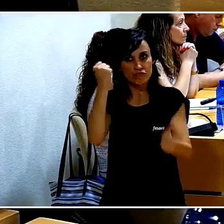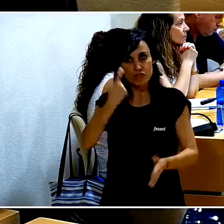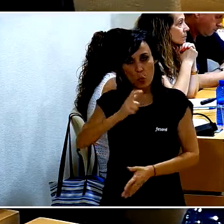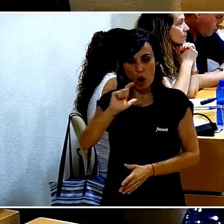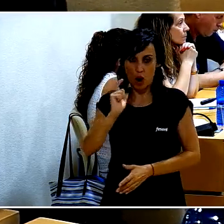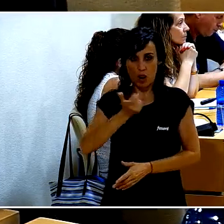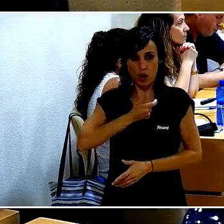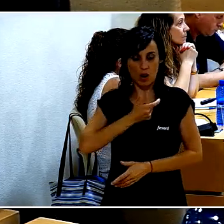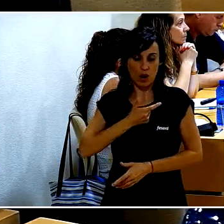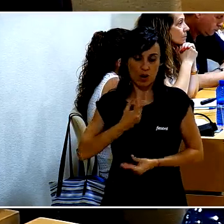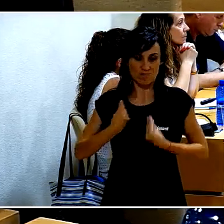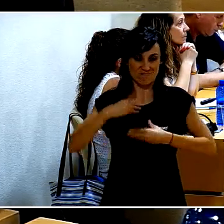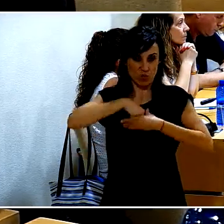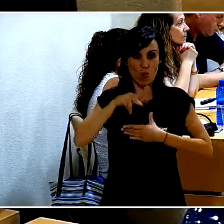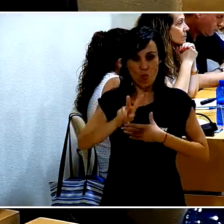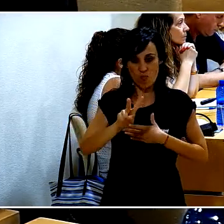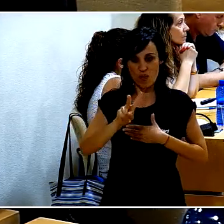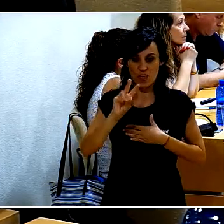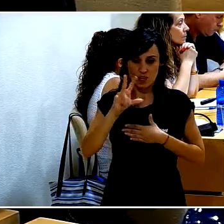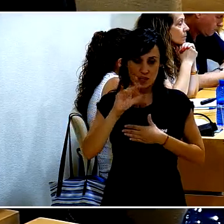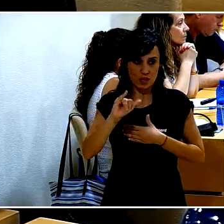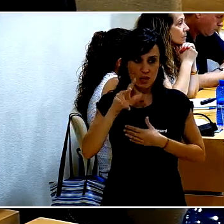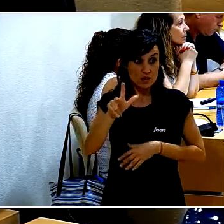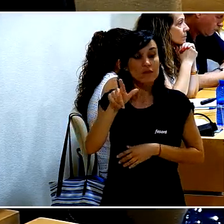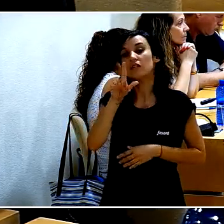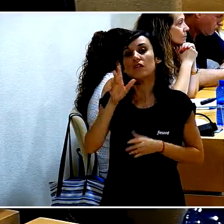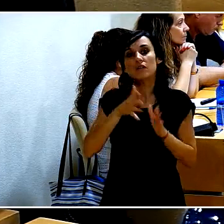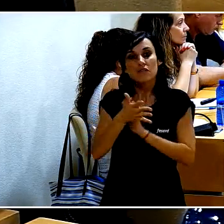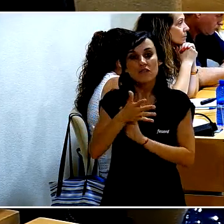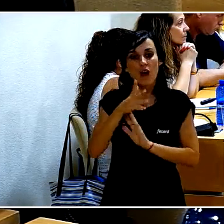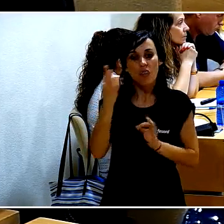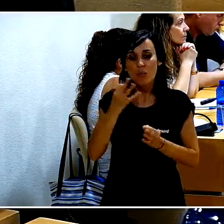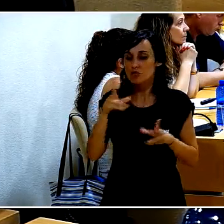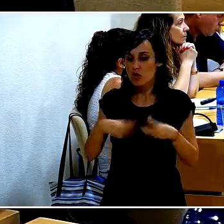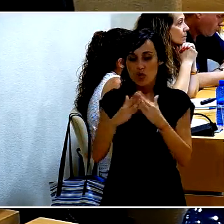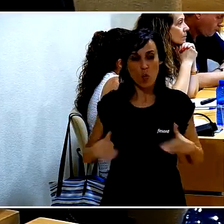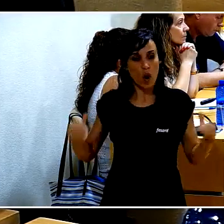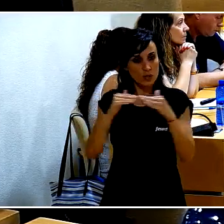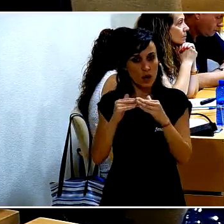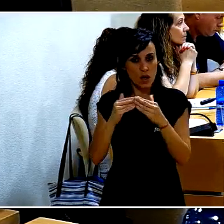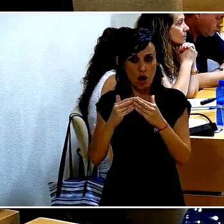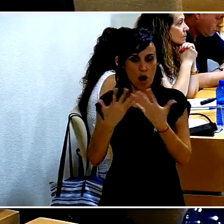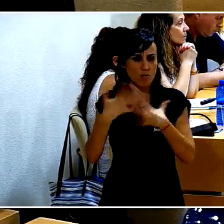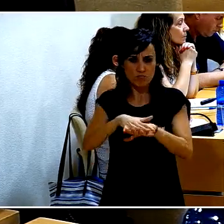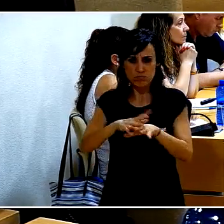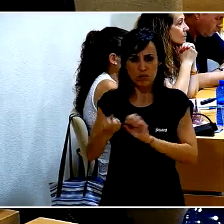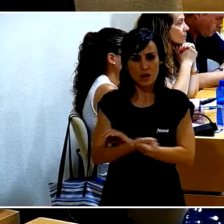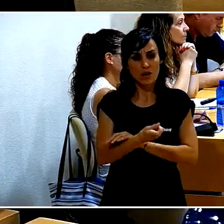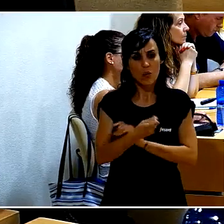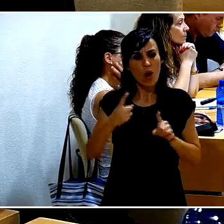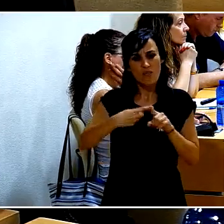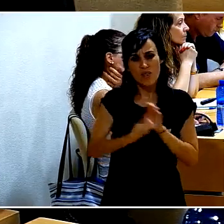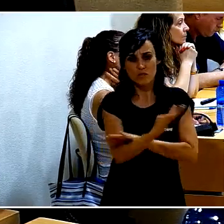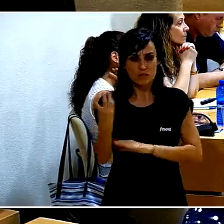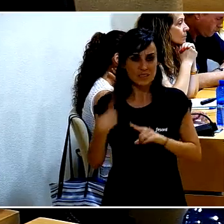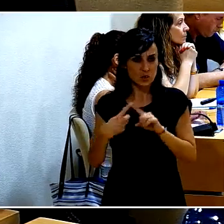VIH, per a articular polítiques de prevenció, per a reivindicar una societat igualitària i inclusiva, on la diversitat sexual, de gènere i familiar